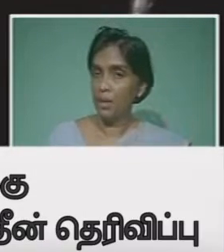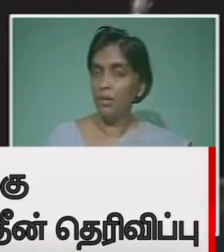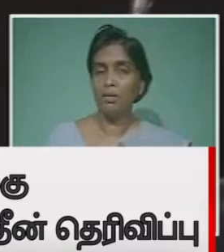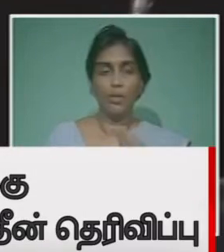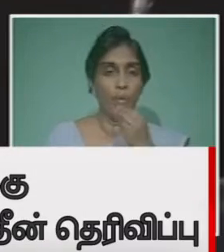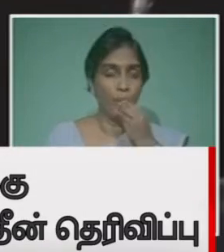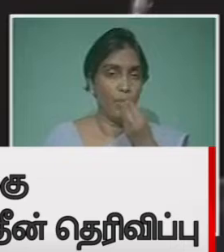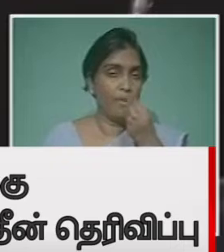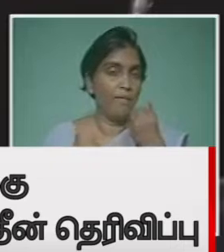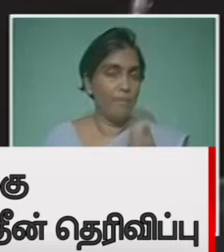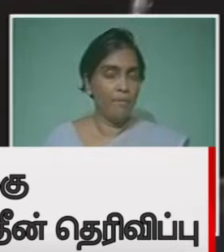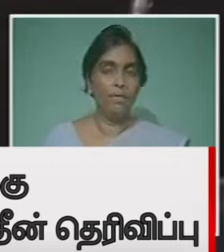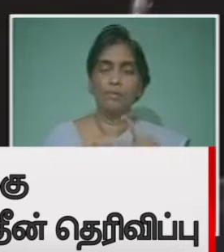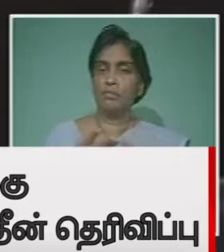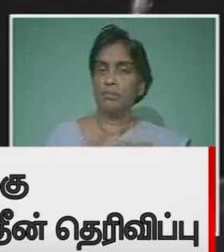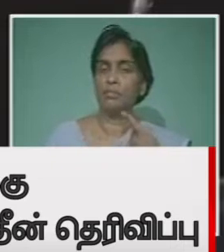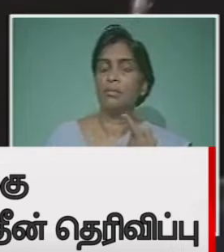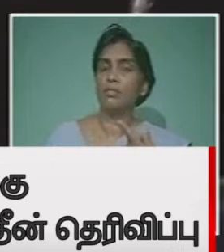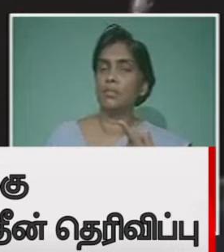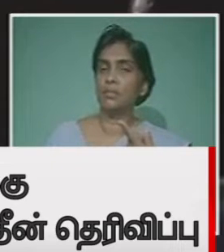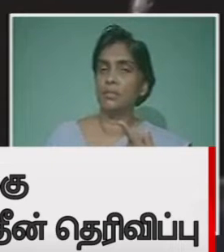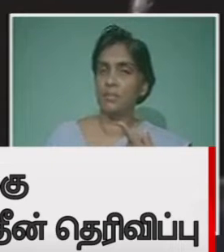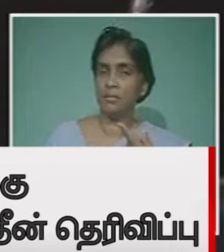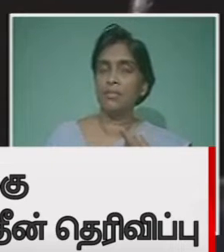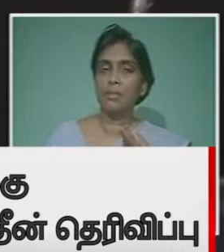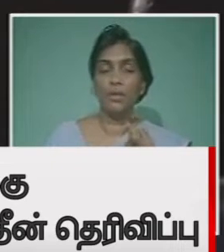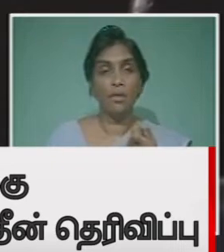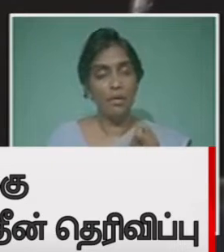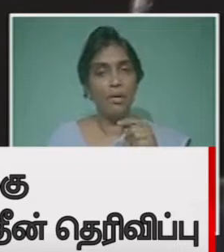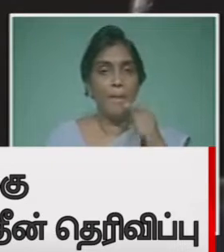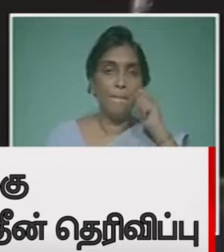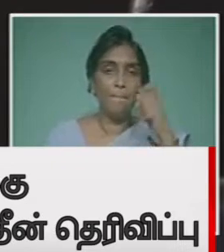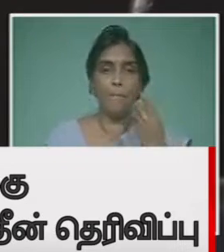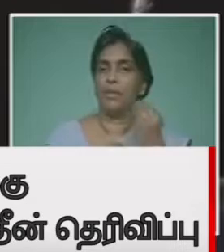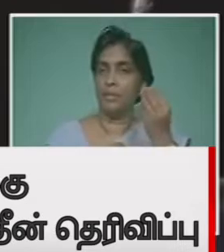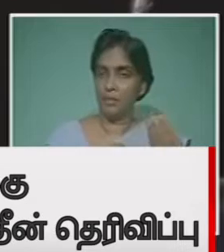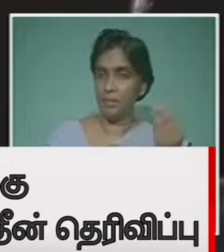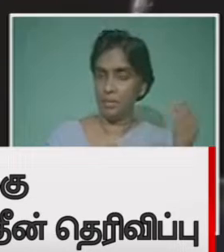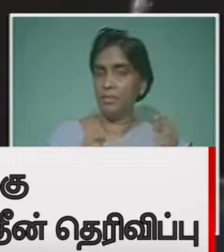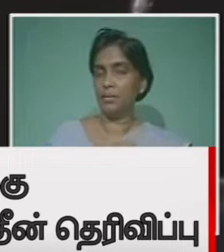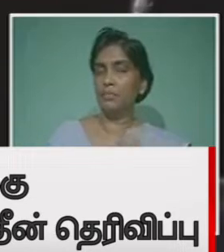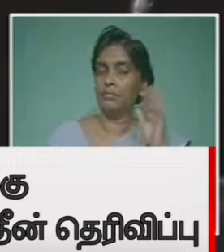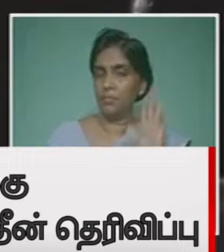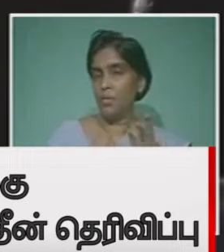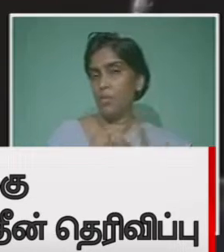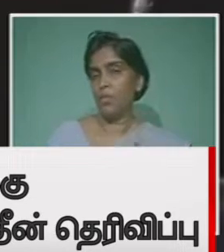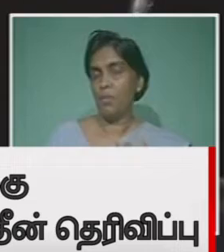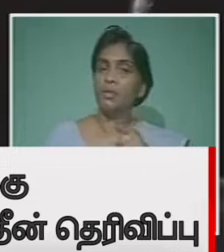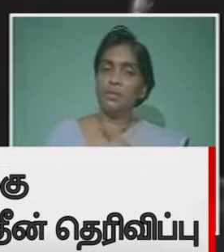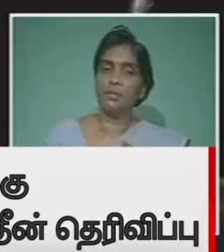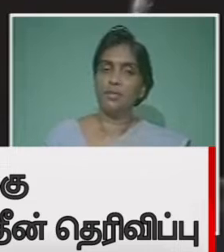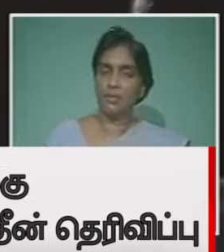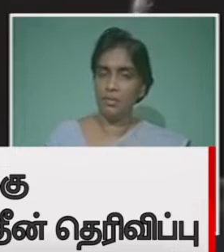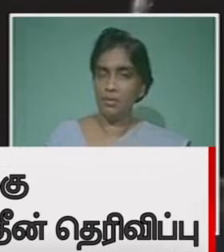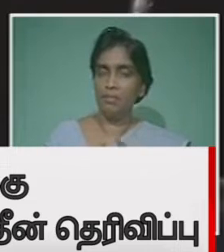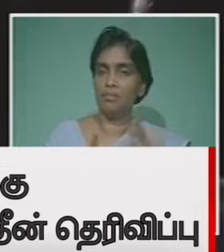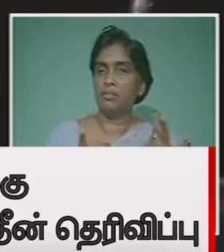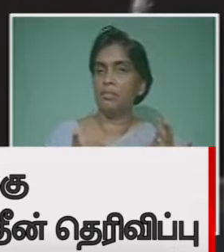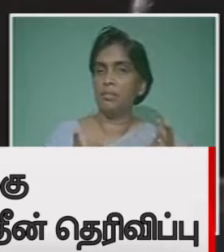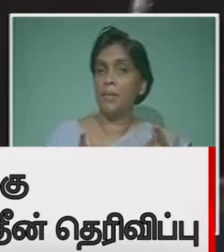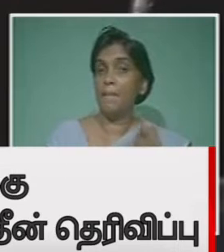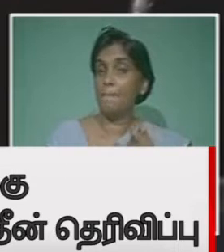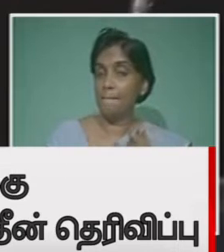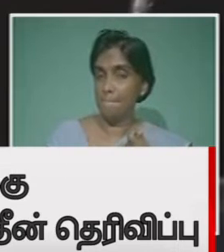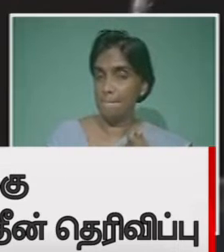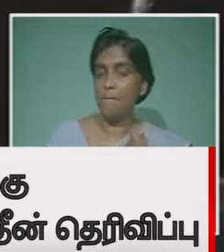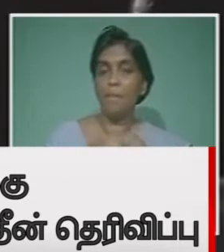இந்த அரசாங்கம் அவசரமாக திட்டமிட்டு ஒரு சாதாரண நிலை விலையிலே கொடுப்பதற்கு அதற்கான விலை கட்டுப்பாடுகள் இன்றில்லை. வியாபாரிகள் தான்